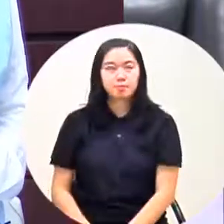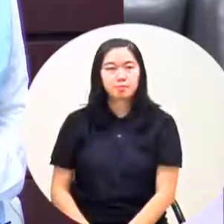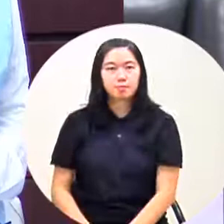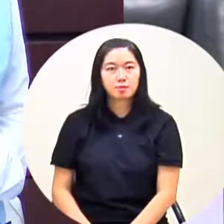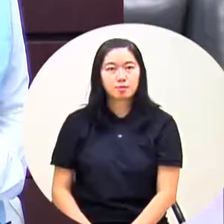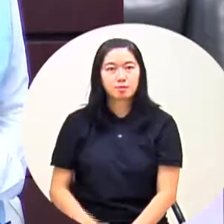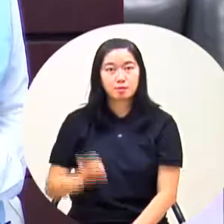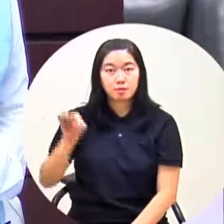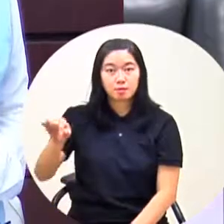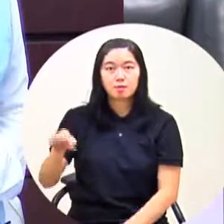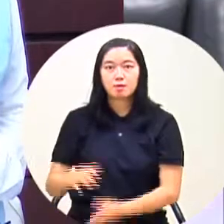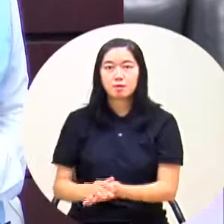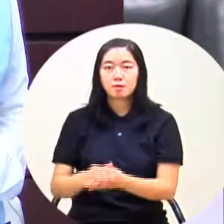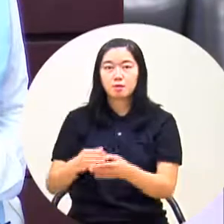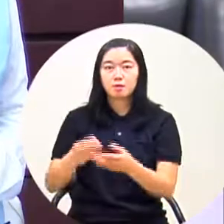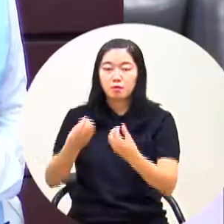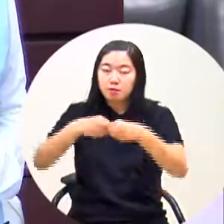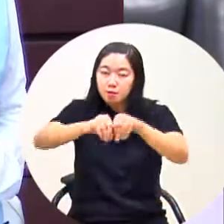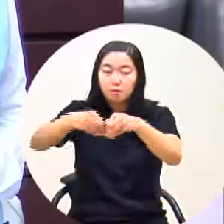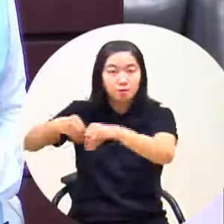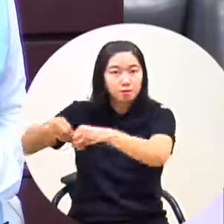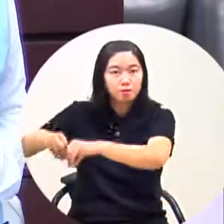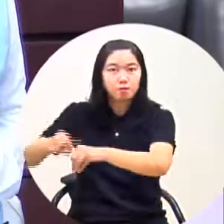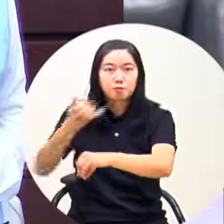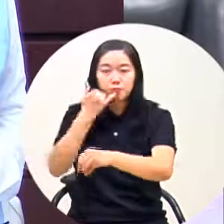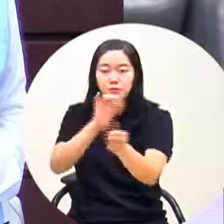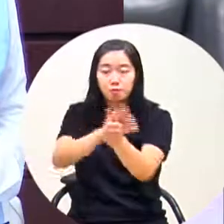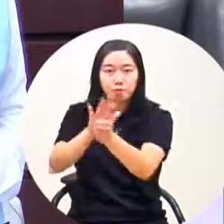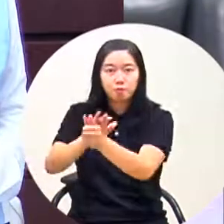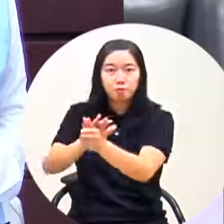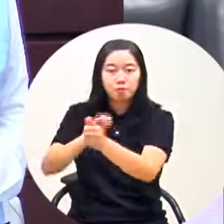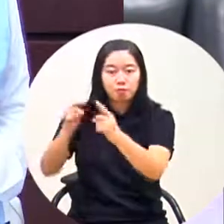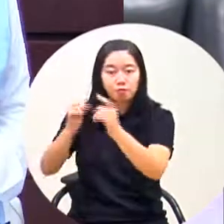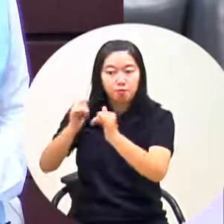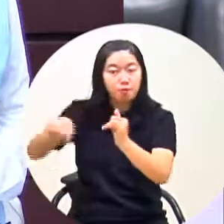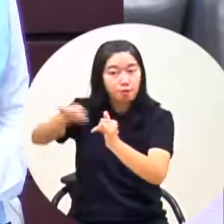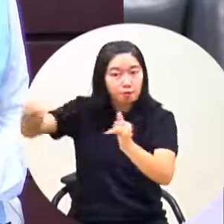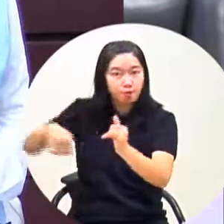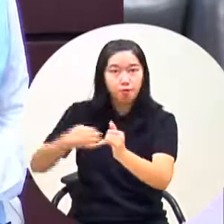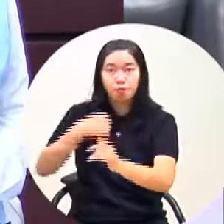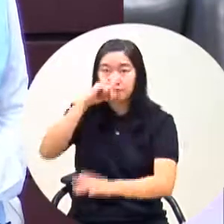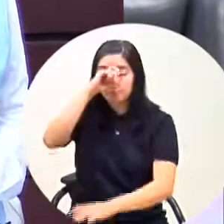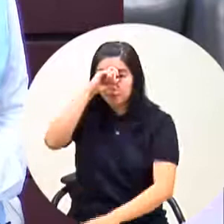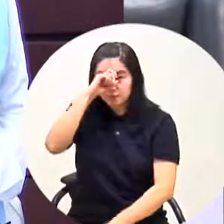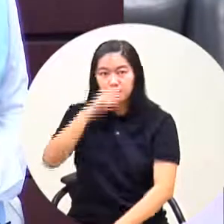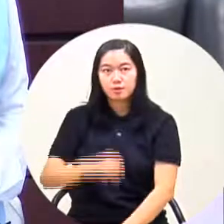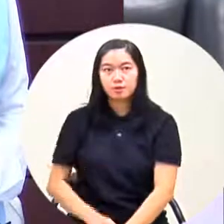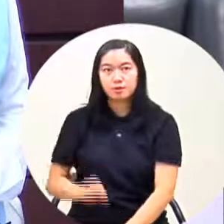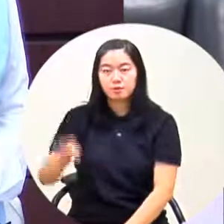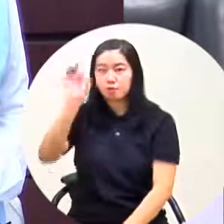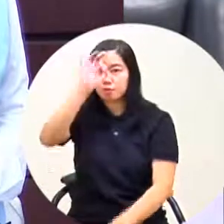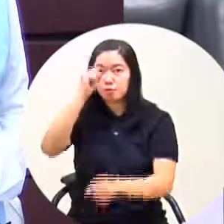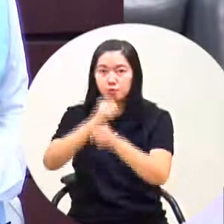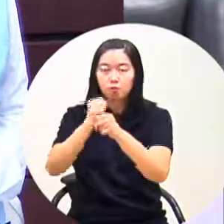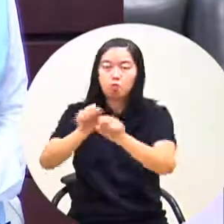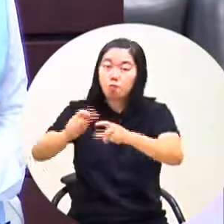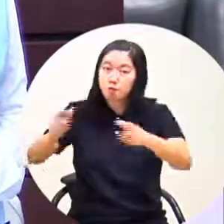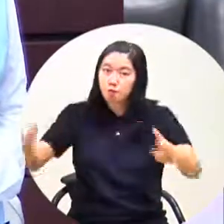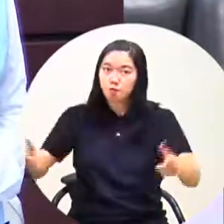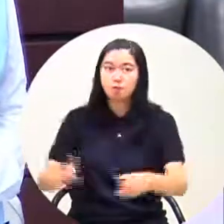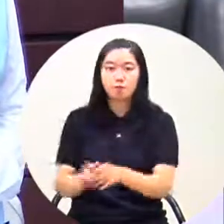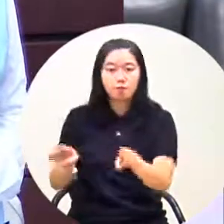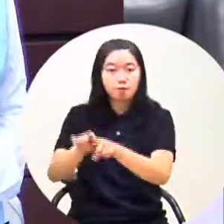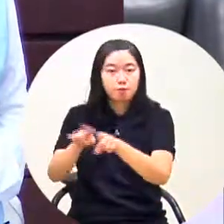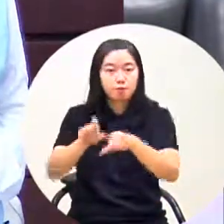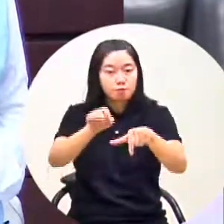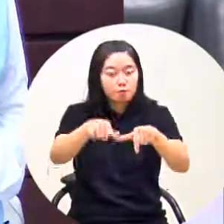礼物来哈协助求职的民众，我们是希望哈。其实现在求职的管道很多，一般的民间企业